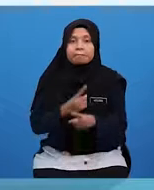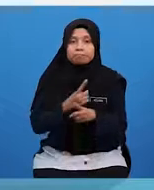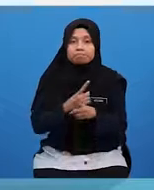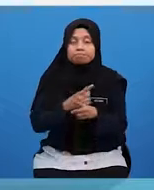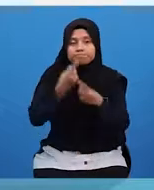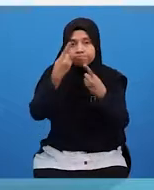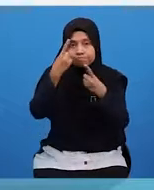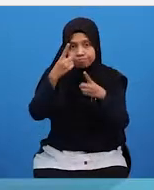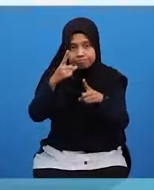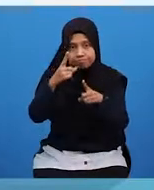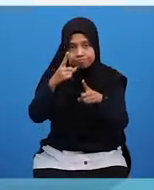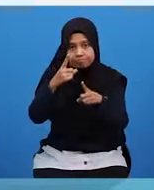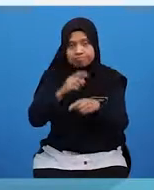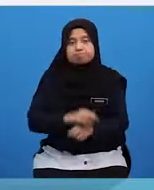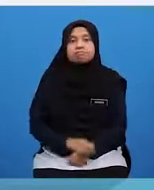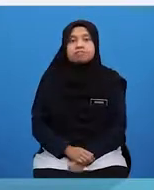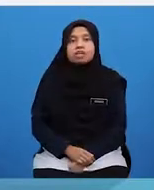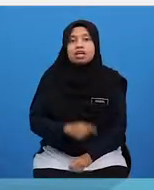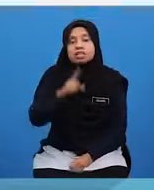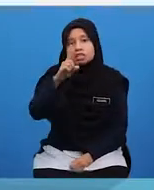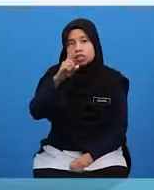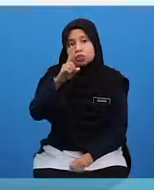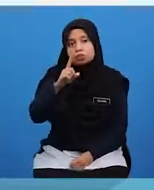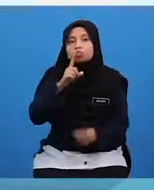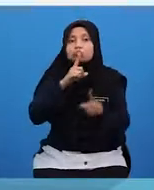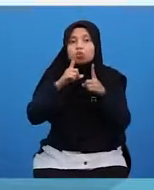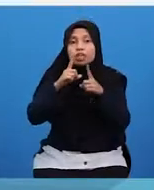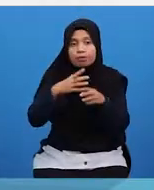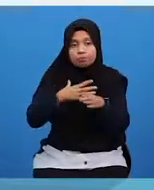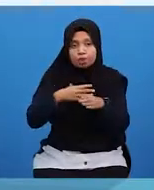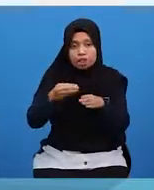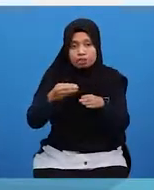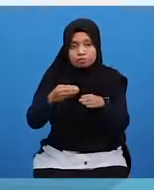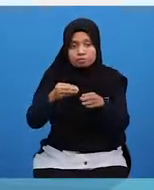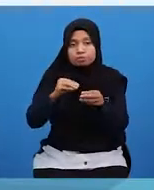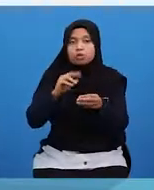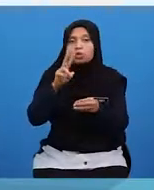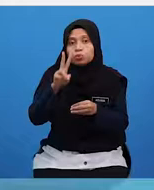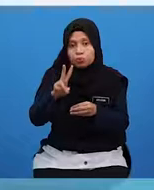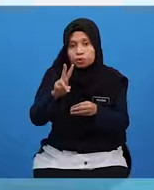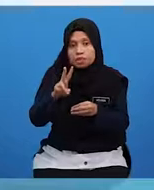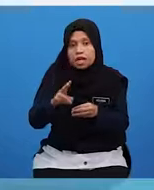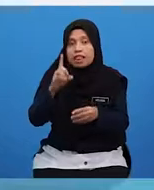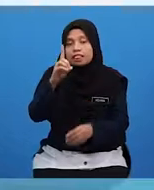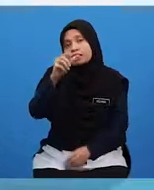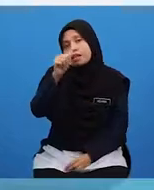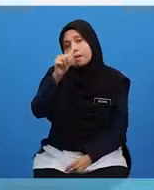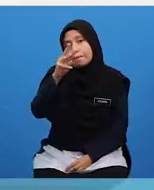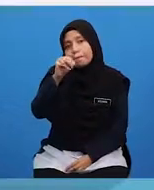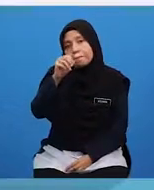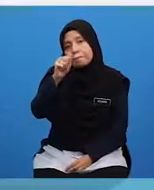Betul. Jawapannya adalah 1. Lilin putih, 2.